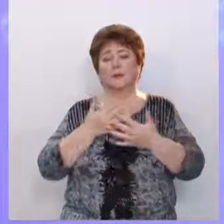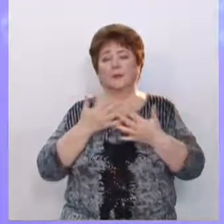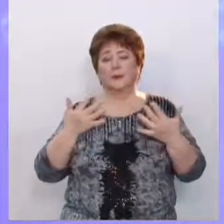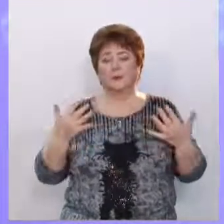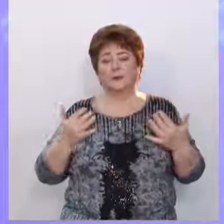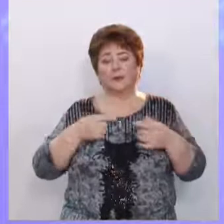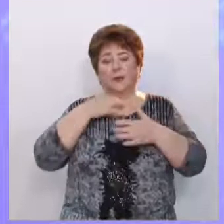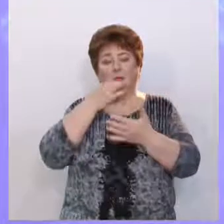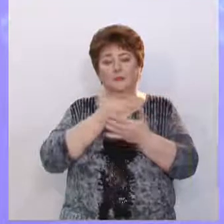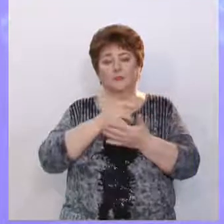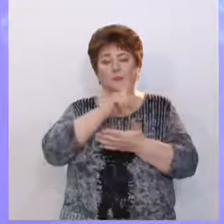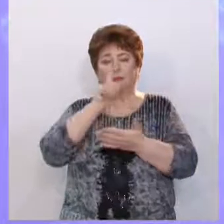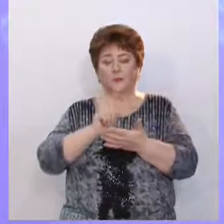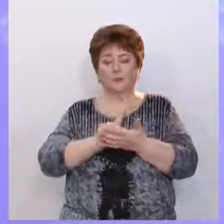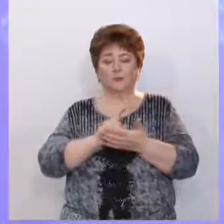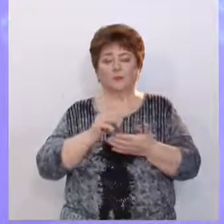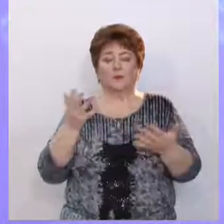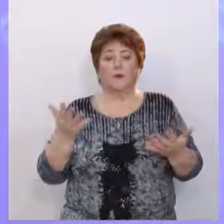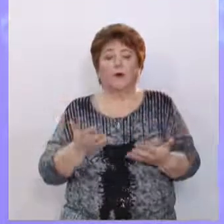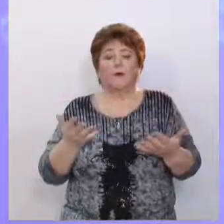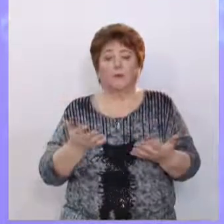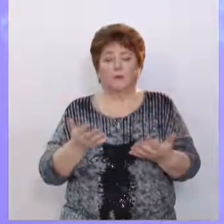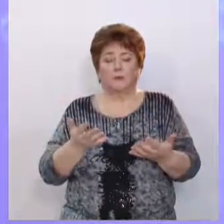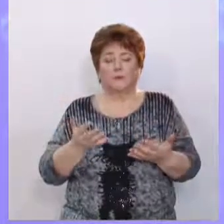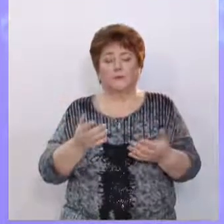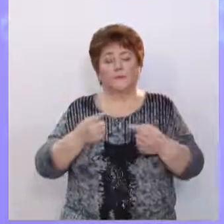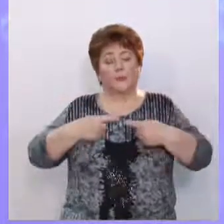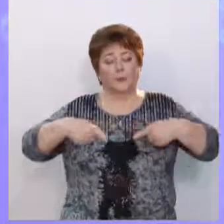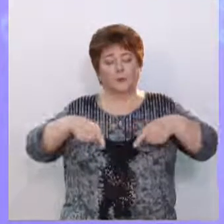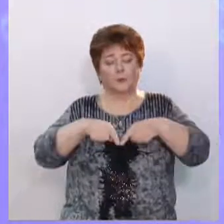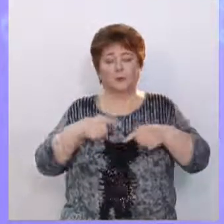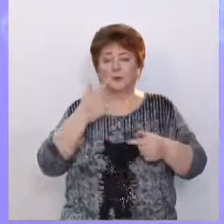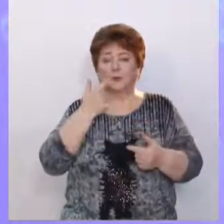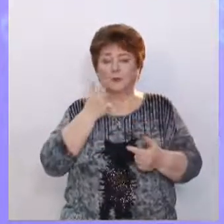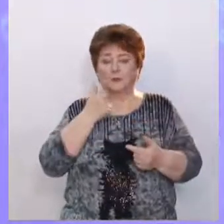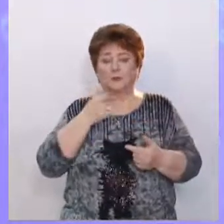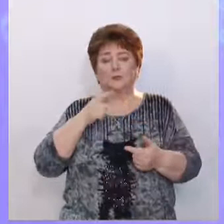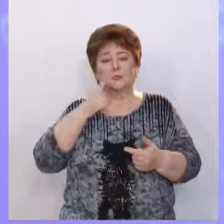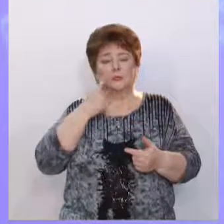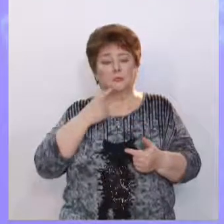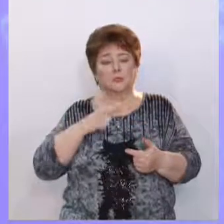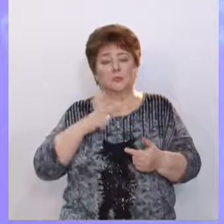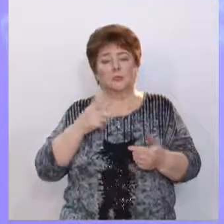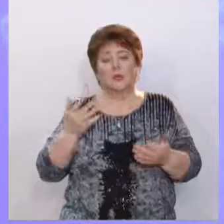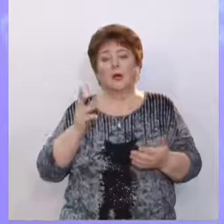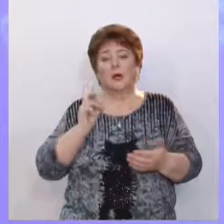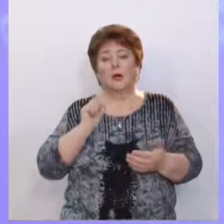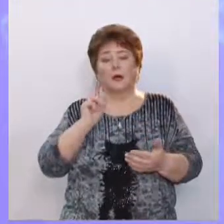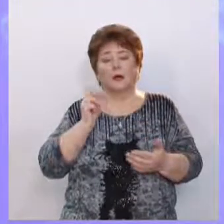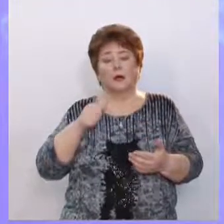и отвечает на вопросы «какой?». Круглый, красный, сладкий.